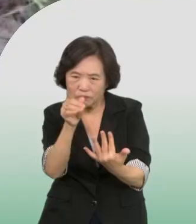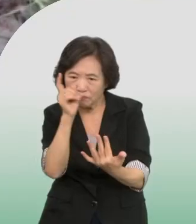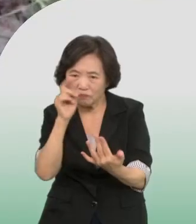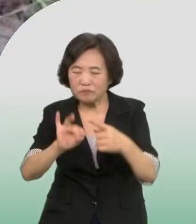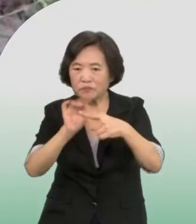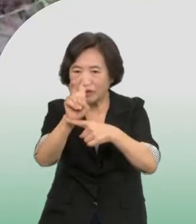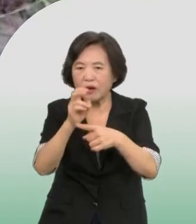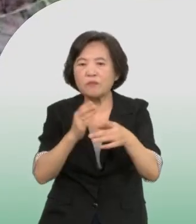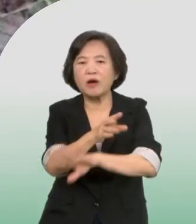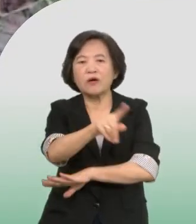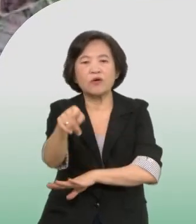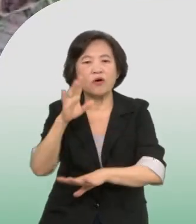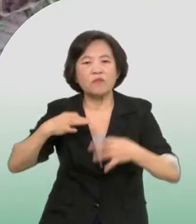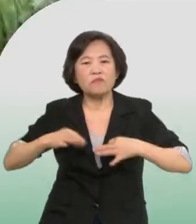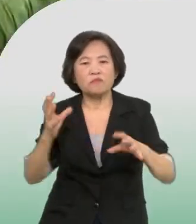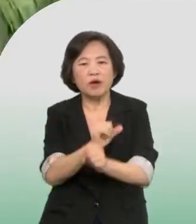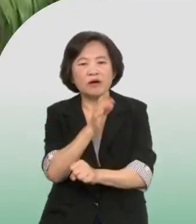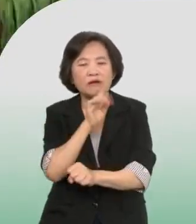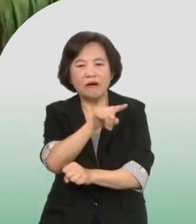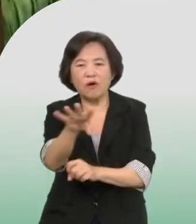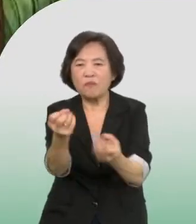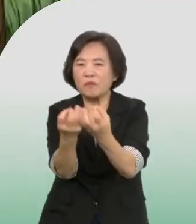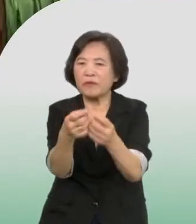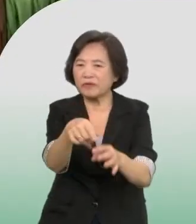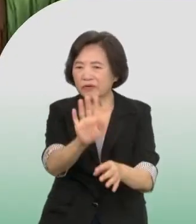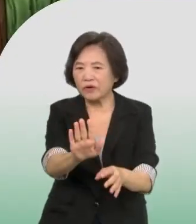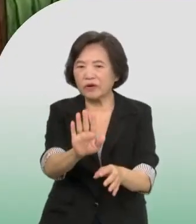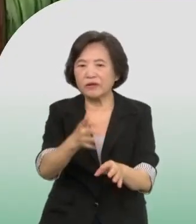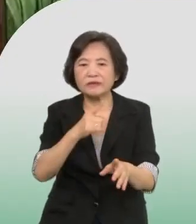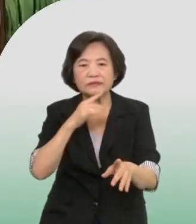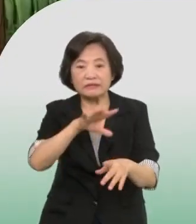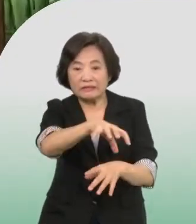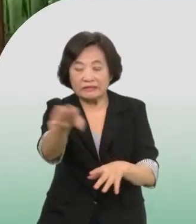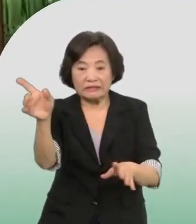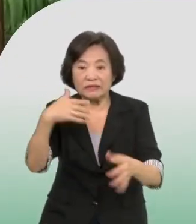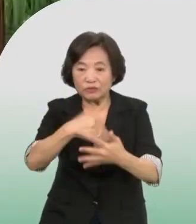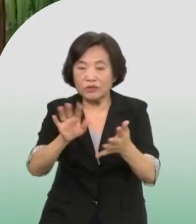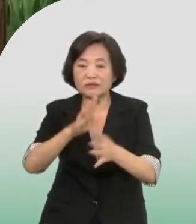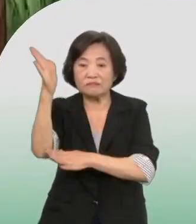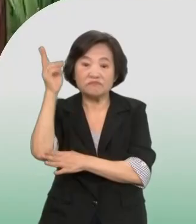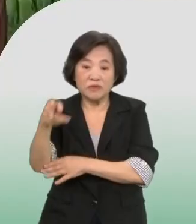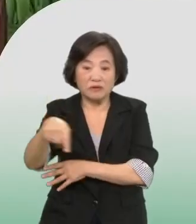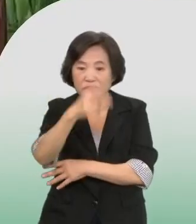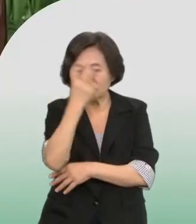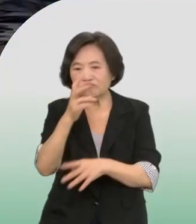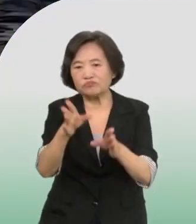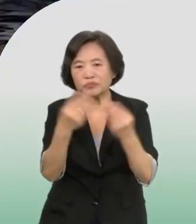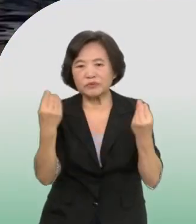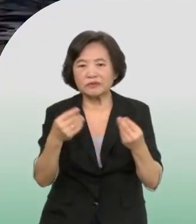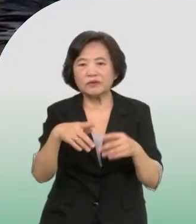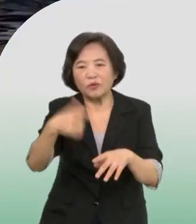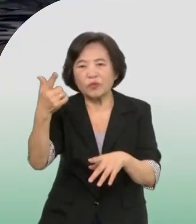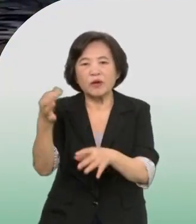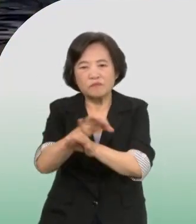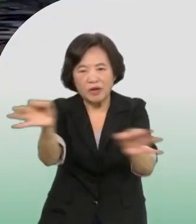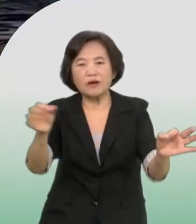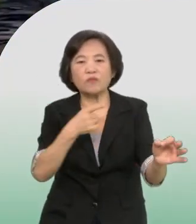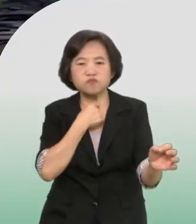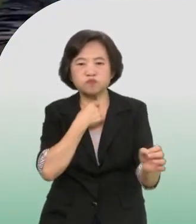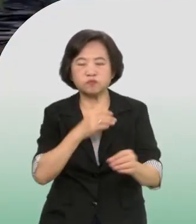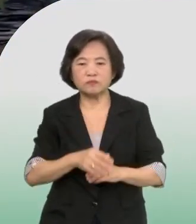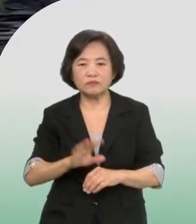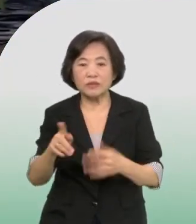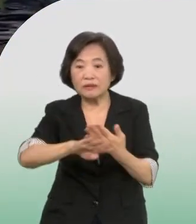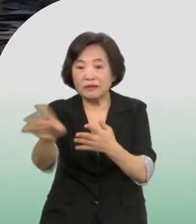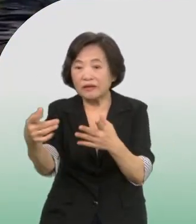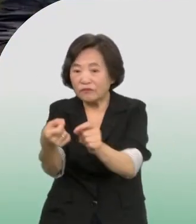两三个采样点，可因但是都系输灾业，有对乡镇还敢连业唔是现勘，而加强发救助金。不过，